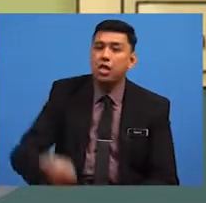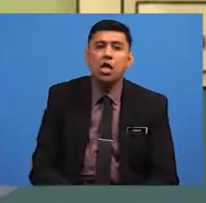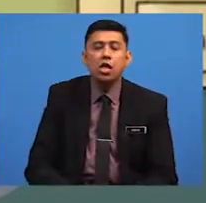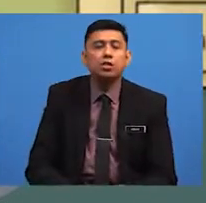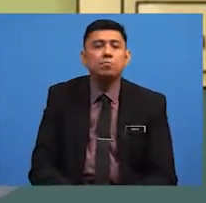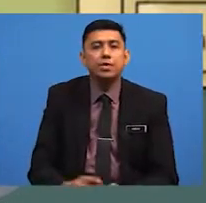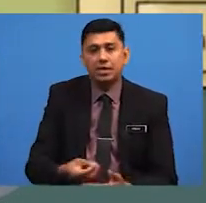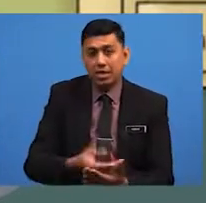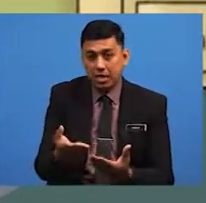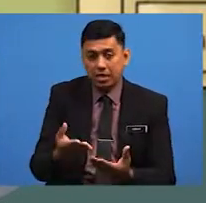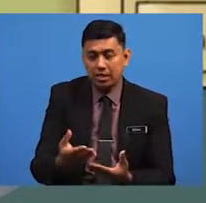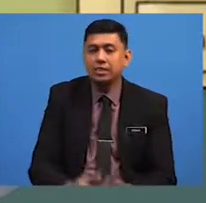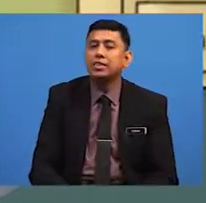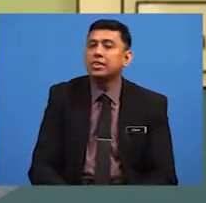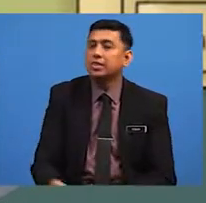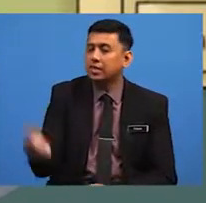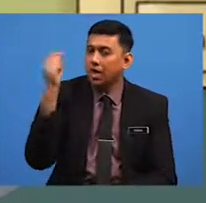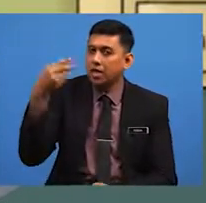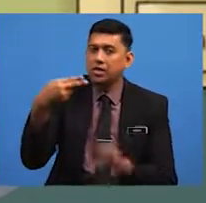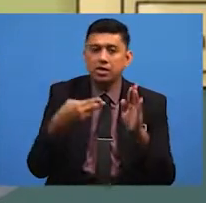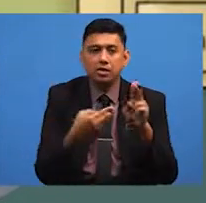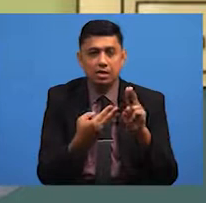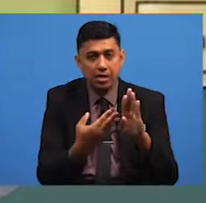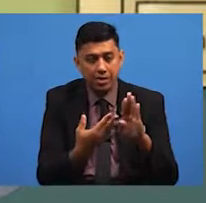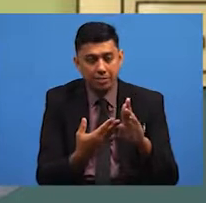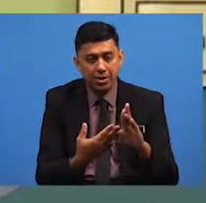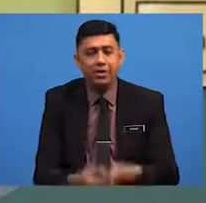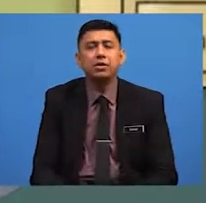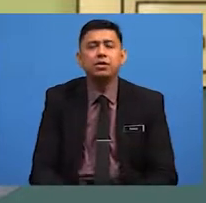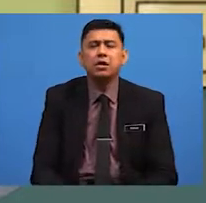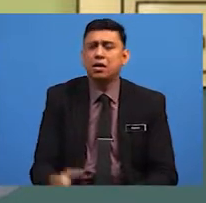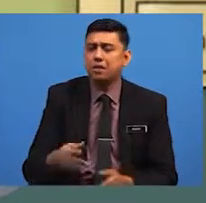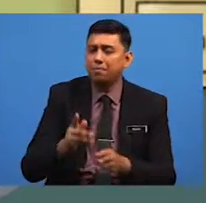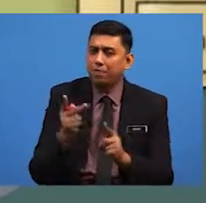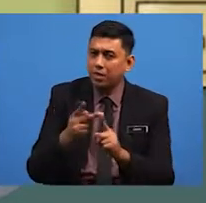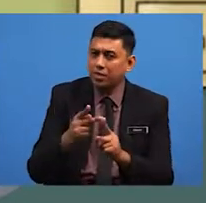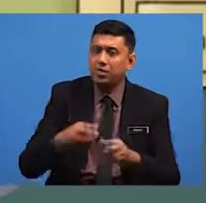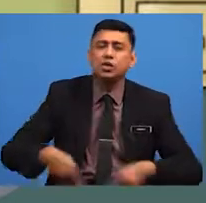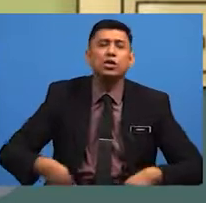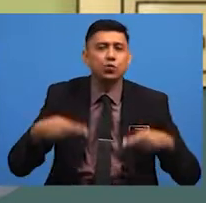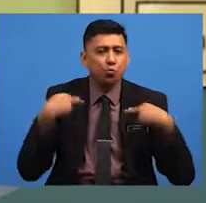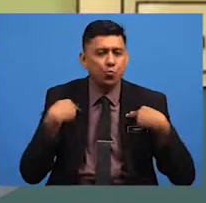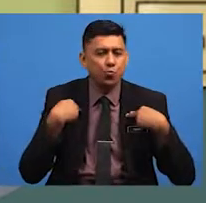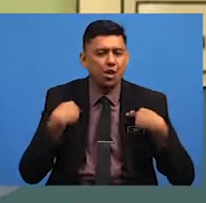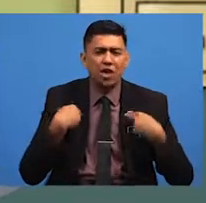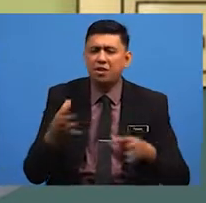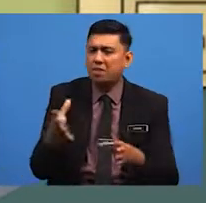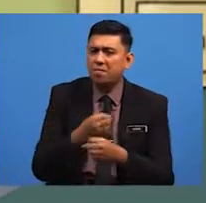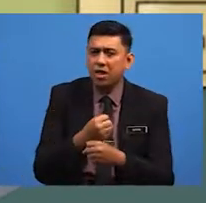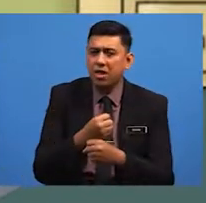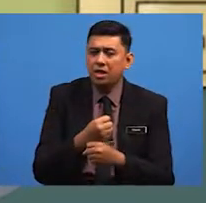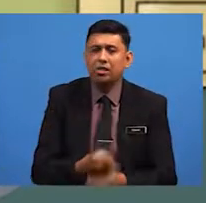HB tenaga cahaya kepada kehidupan dan juga menjana tenaga